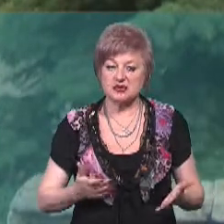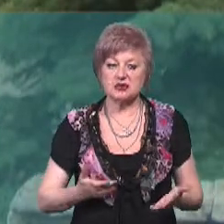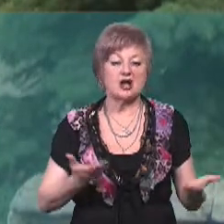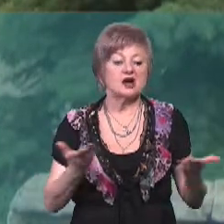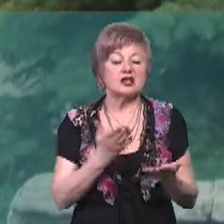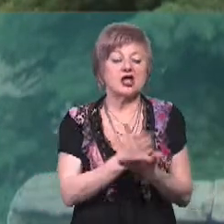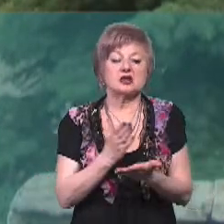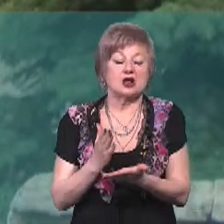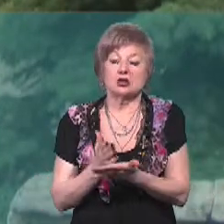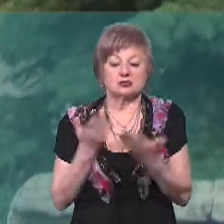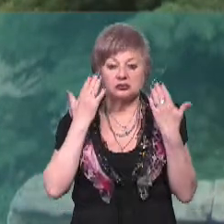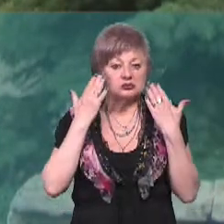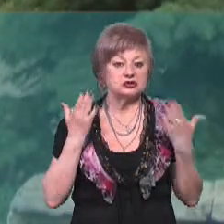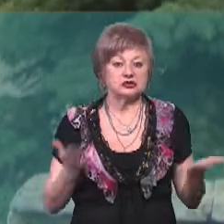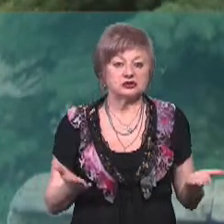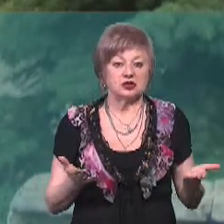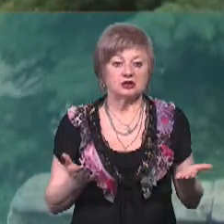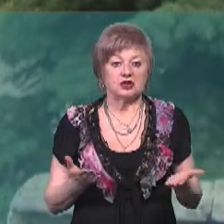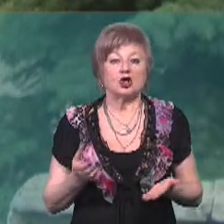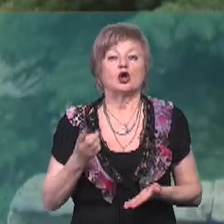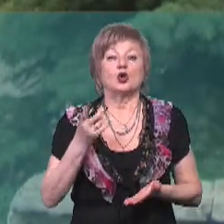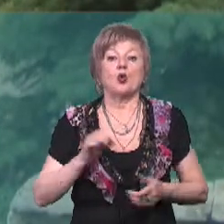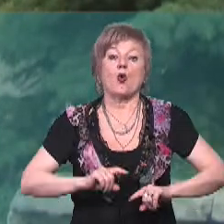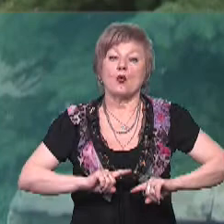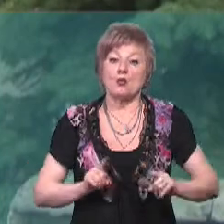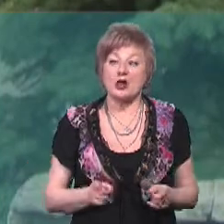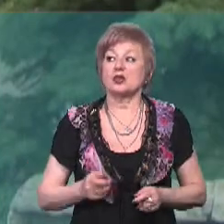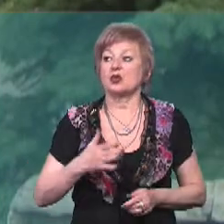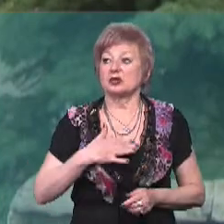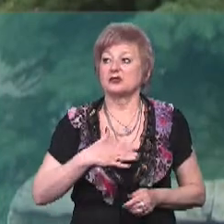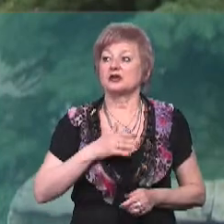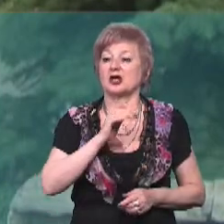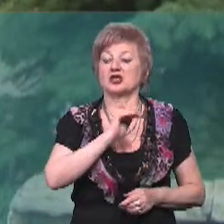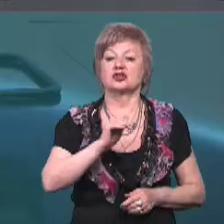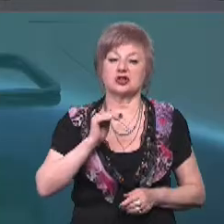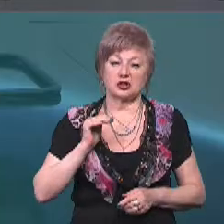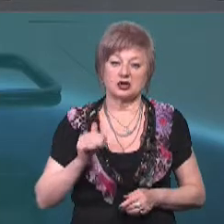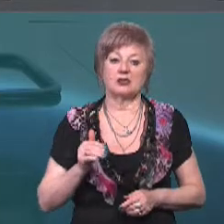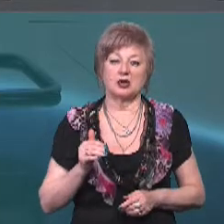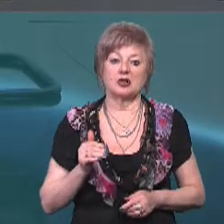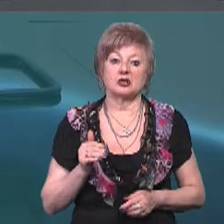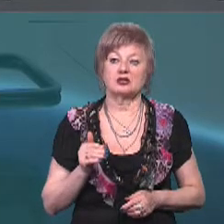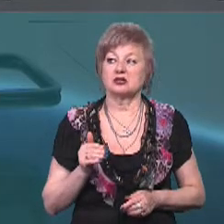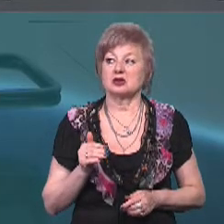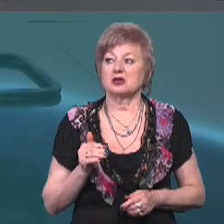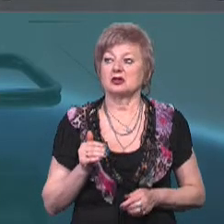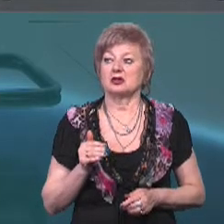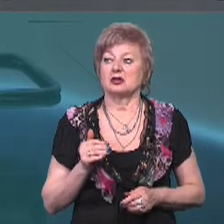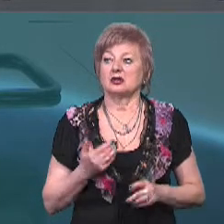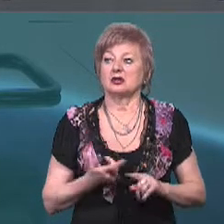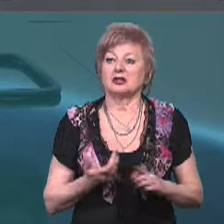знаходяться, статус у них досі є. Але в полоні наших хлопців, я не знаю, хто з наших хлопців саме